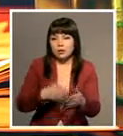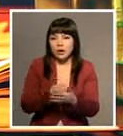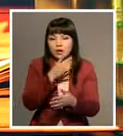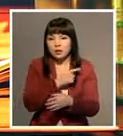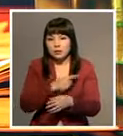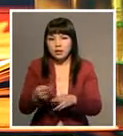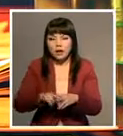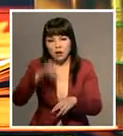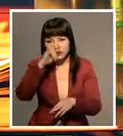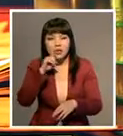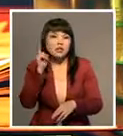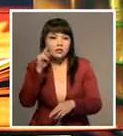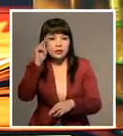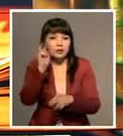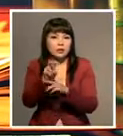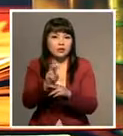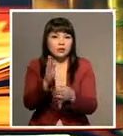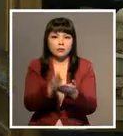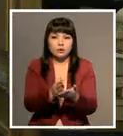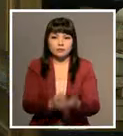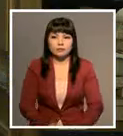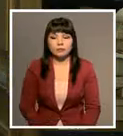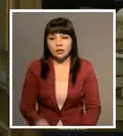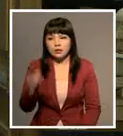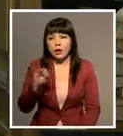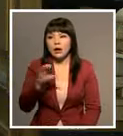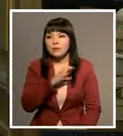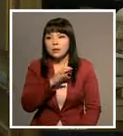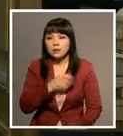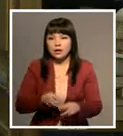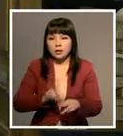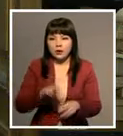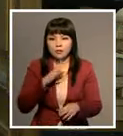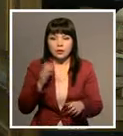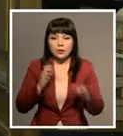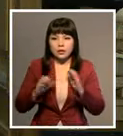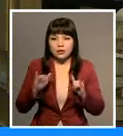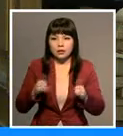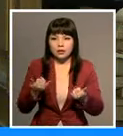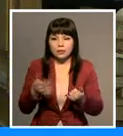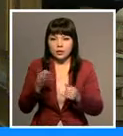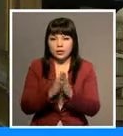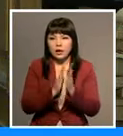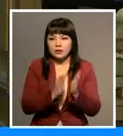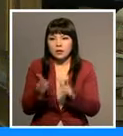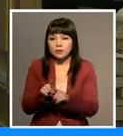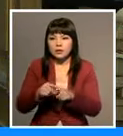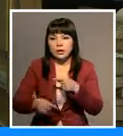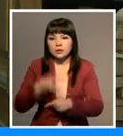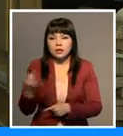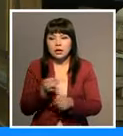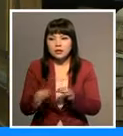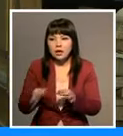жерде көптеген қазақ жастары білім алып жүр. Тарихы бай Қазан федералды университетінің кітапханасында көнеден келе жатқан кітаптар көп.